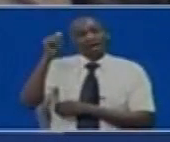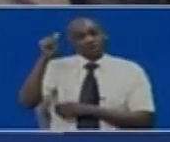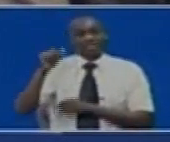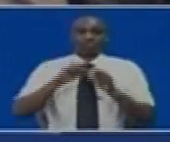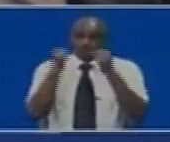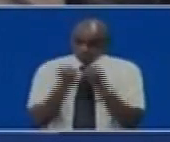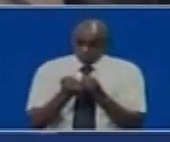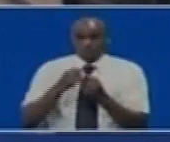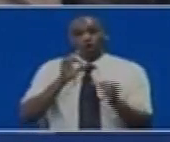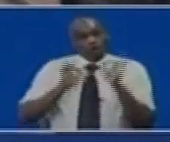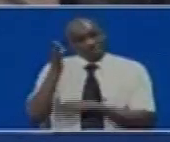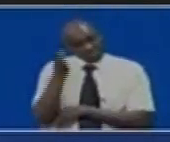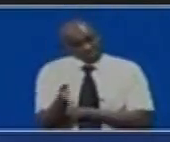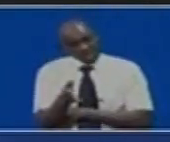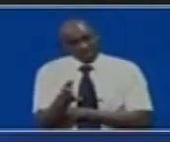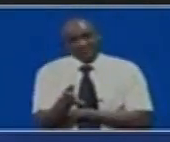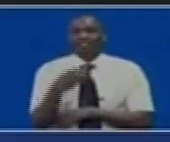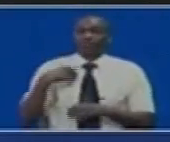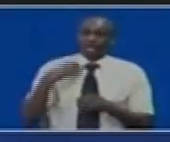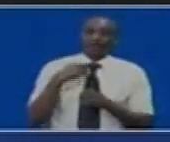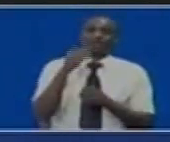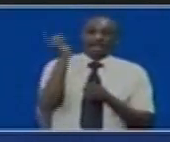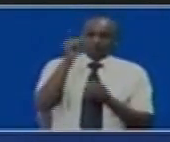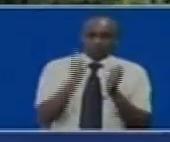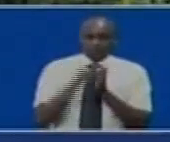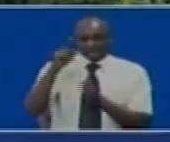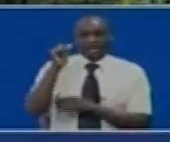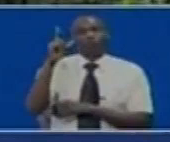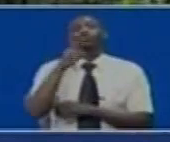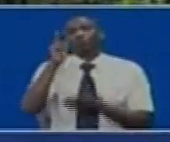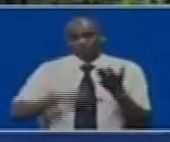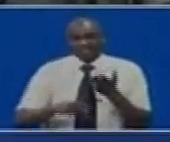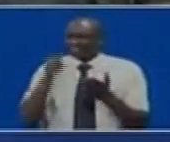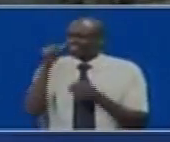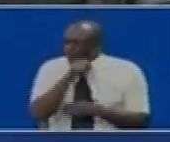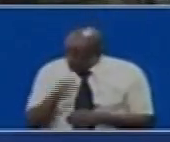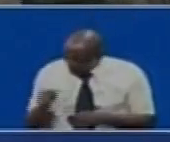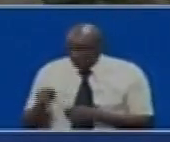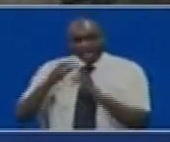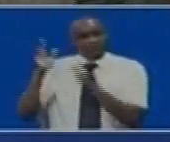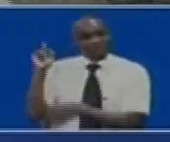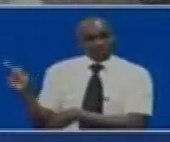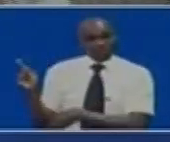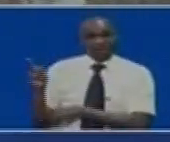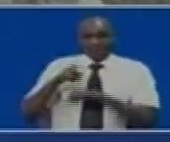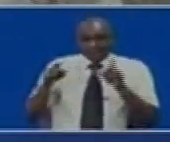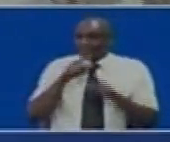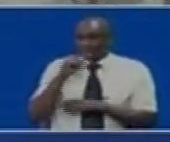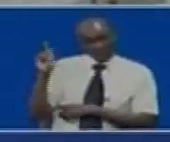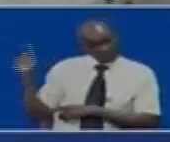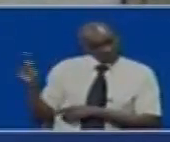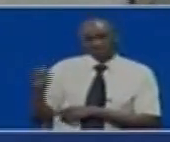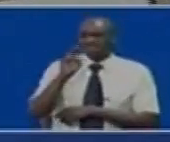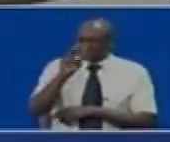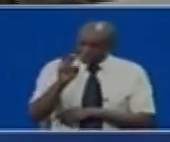ya ushindi wa KANU dhidi ya KADU. Taswira ya leo ya ukumbi huu inaonyesha jengo zee. Na Peter Kifue Mwenje ameona